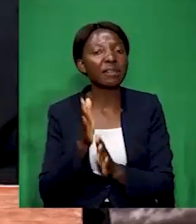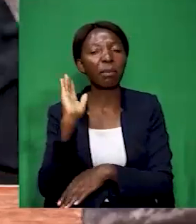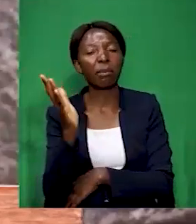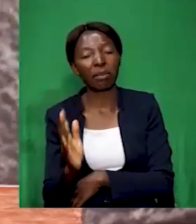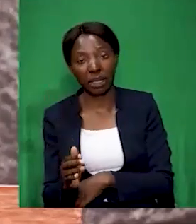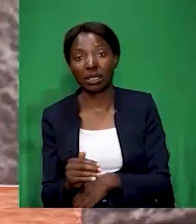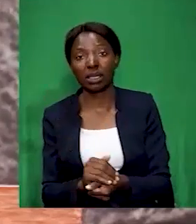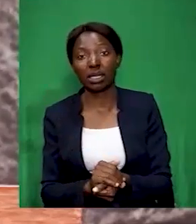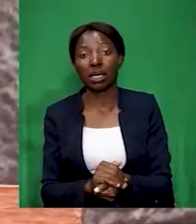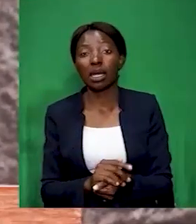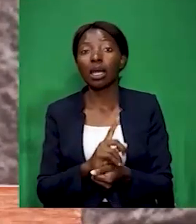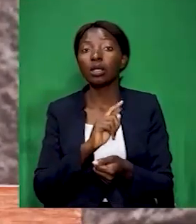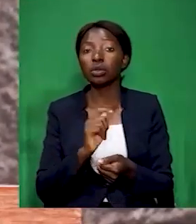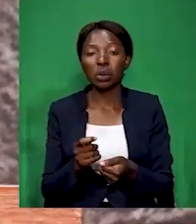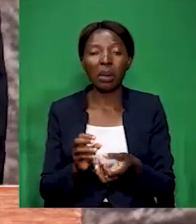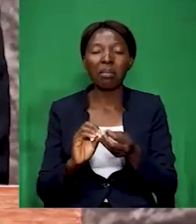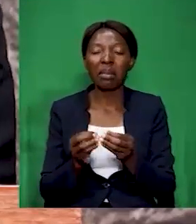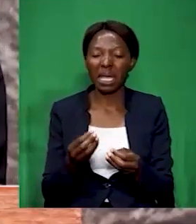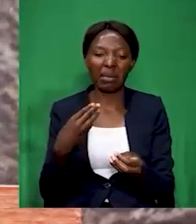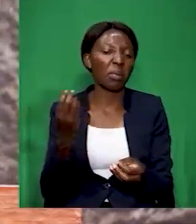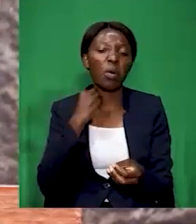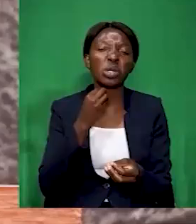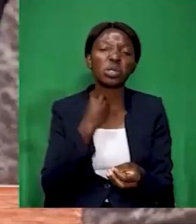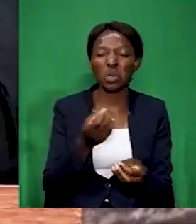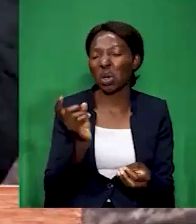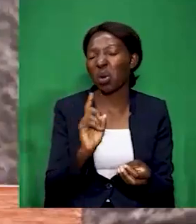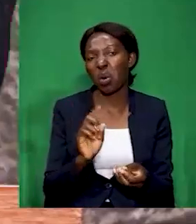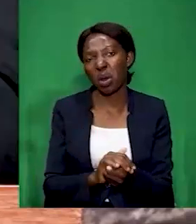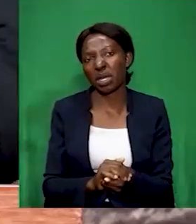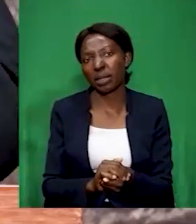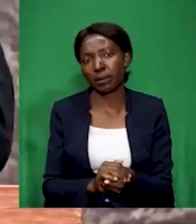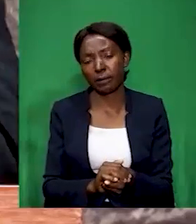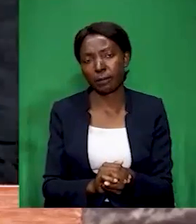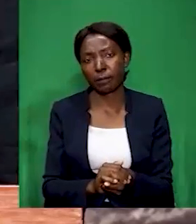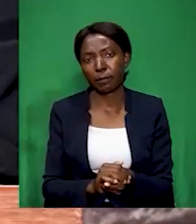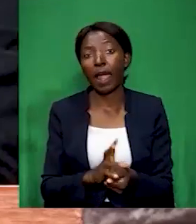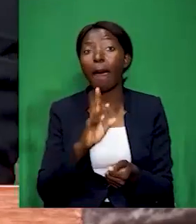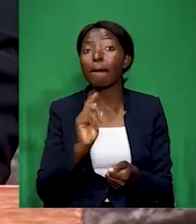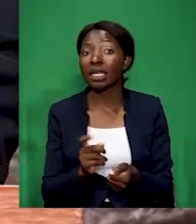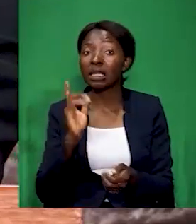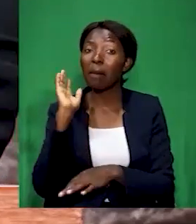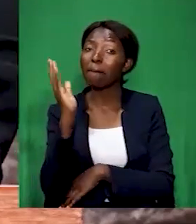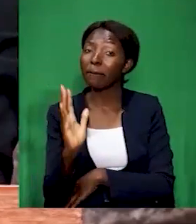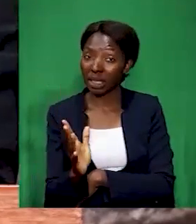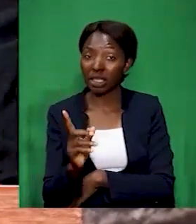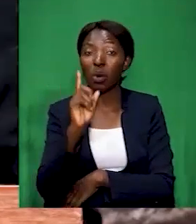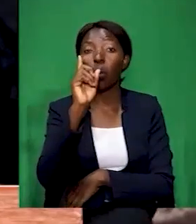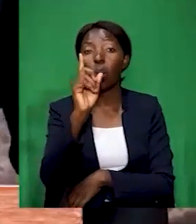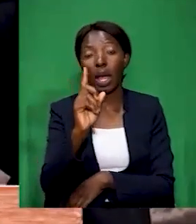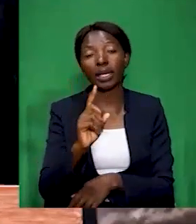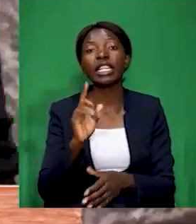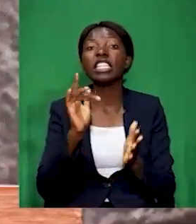paridza vhangeri raikwenya nzeve dzevanhu vaida kunzwa zvavaida kunzwa anga ine maridzo imwe